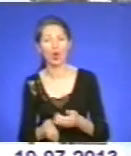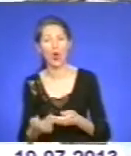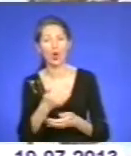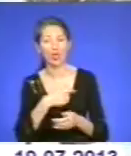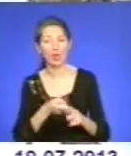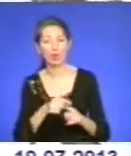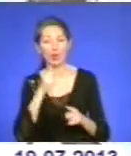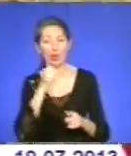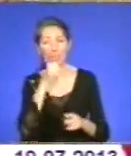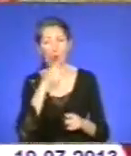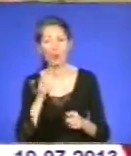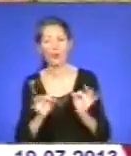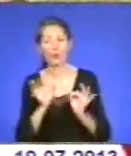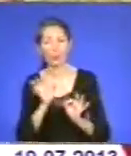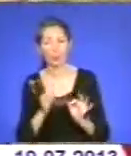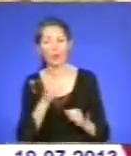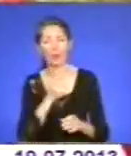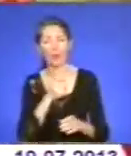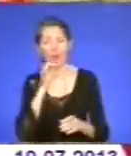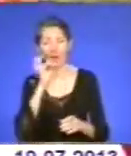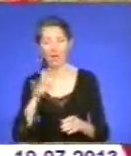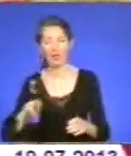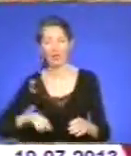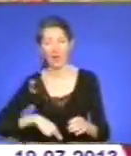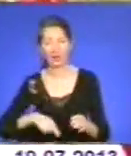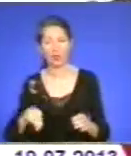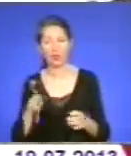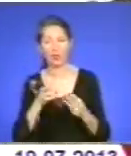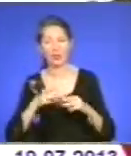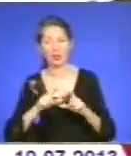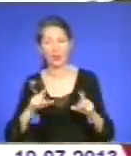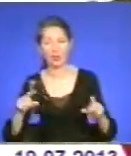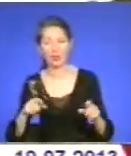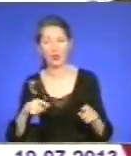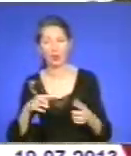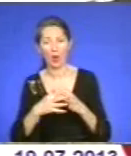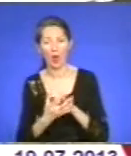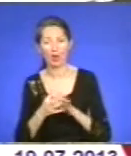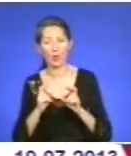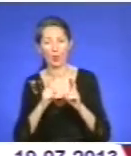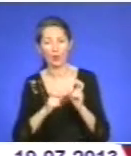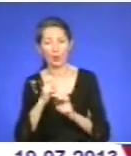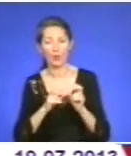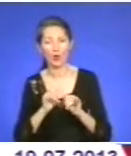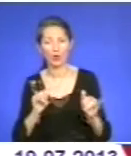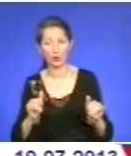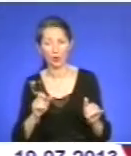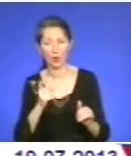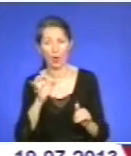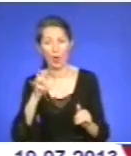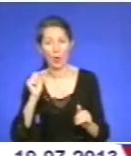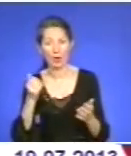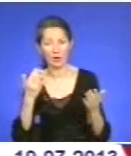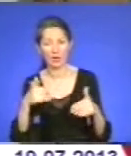Урожайність цьогоріч непогана, каже директор департаменту агропромислового розвитку облдержадміністрації Андрій Хома. Вже намолотили 20 тисяч